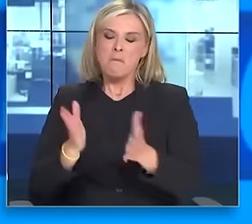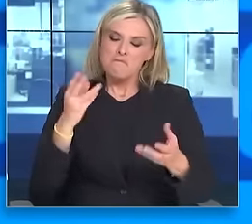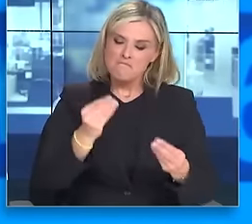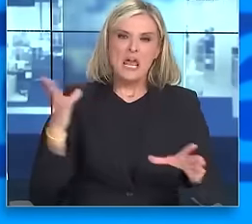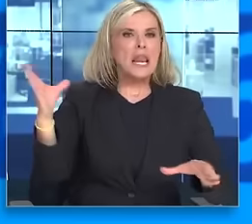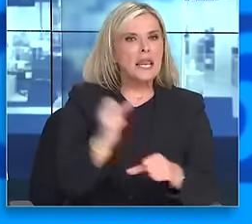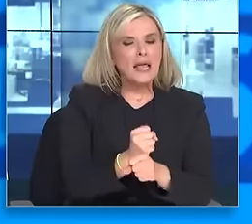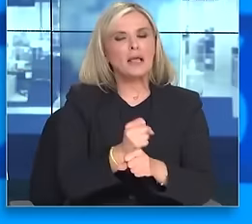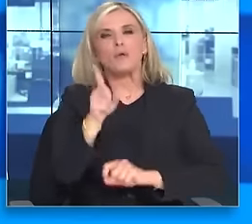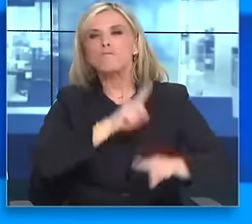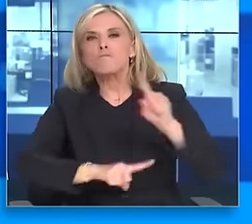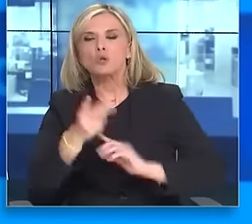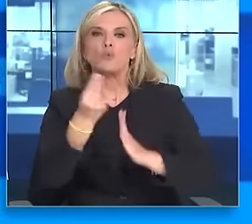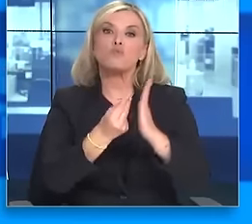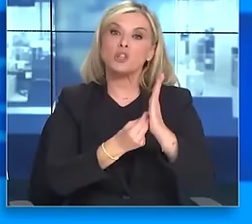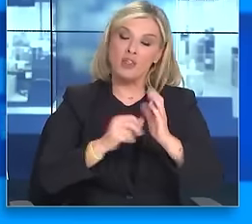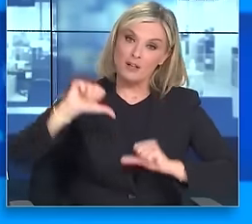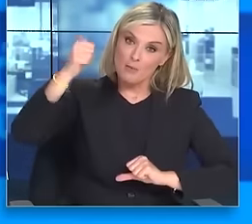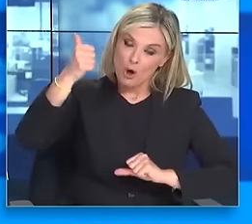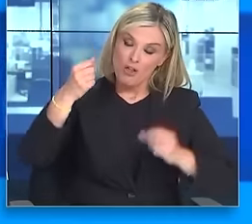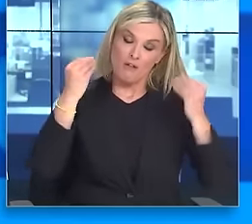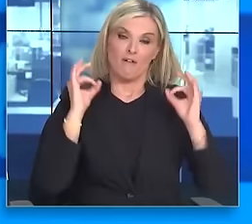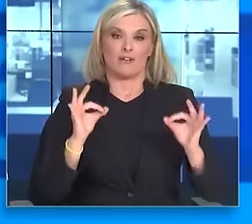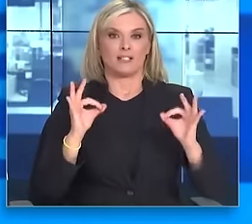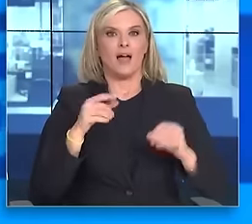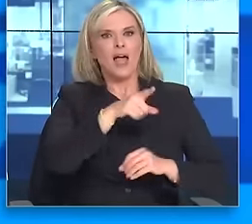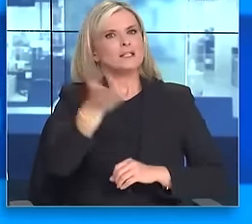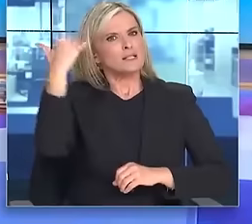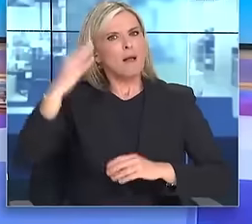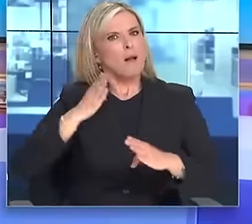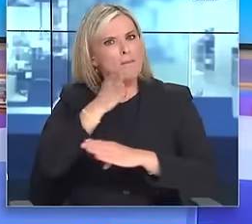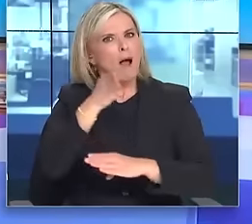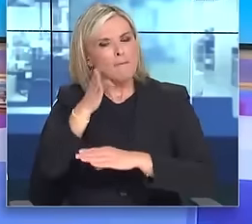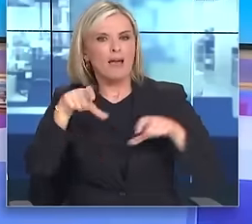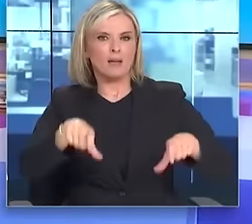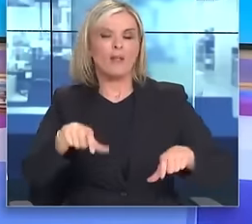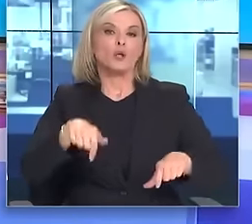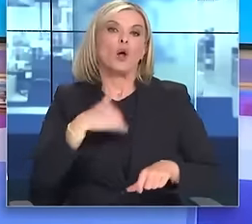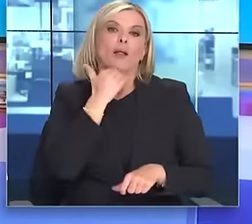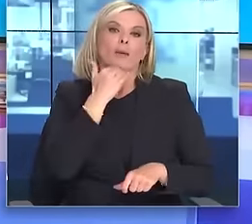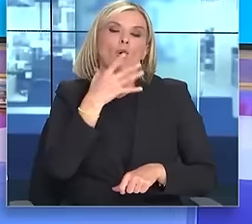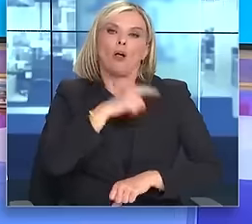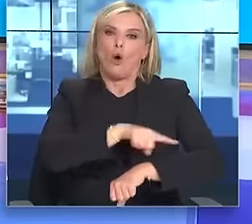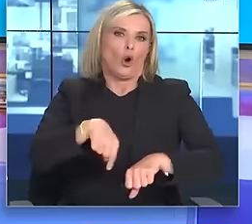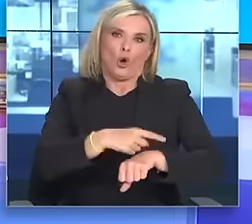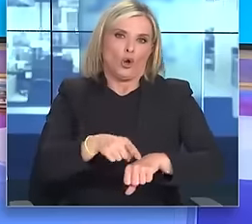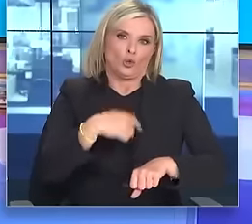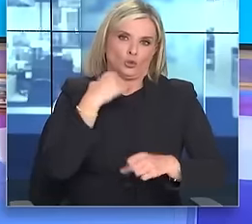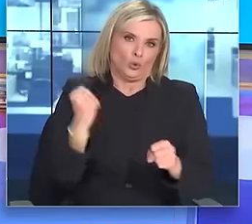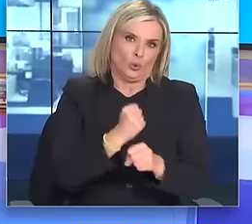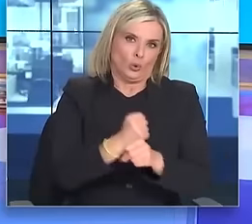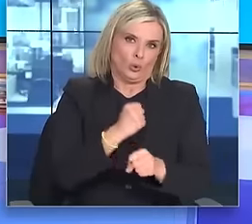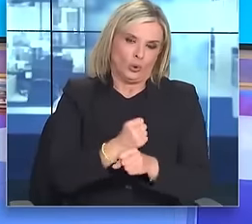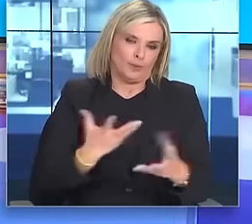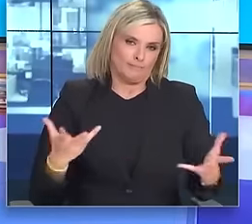νικητή, γιατί ο πρωταθλητής κρίνεται μέσα στα. Εσείς πηγαίνατε γήπεδο παλιά, ήσασταν. Ναι, τώρα δεν πάω πια για λόγους που νομίζω ότι μπορεί να. Σας